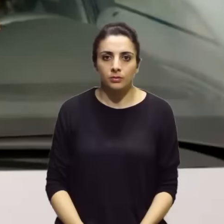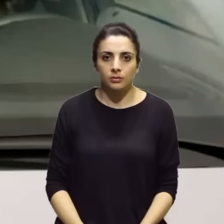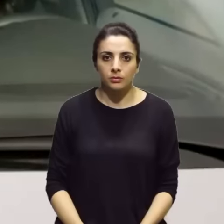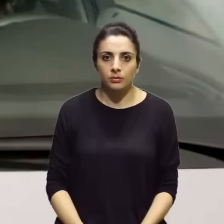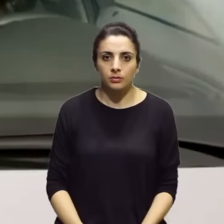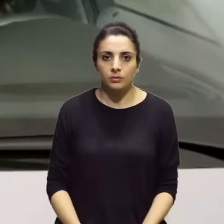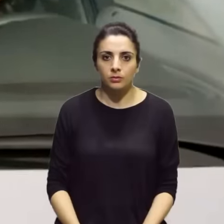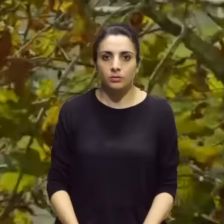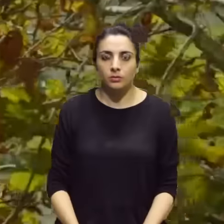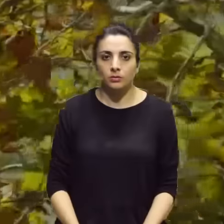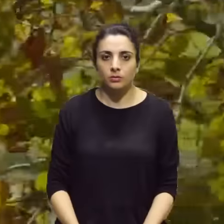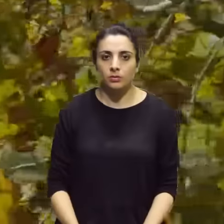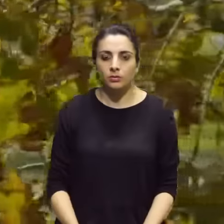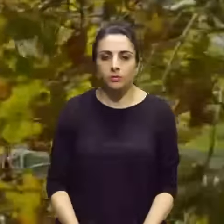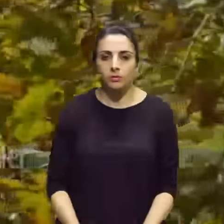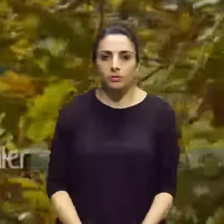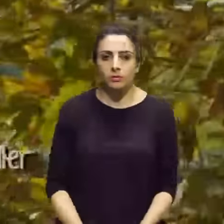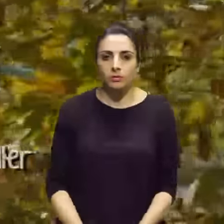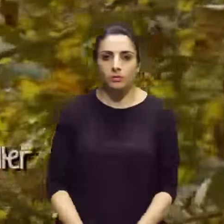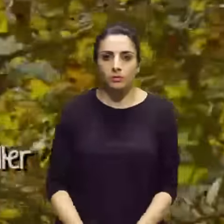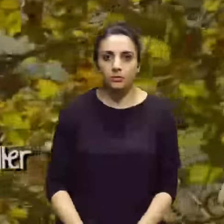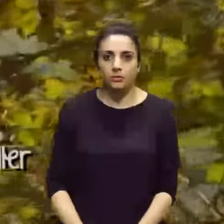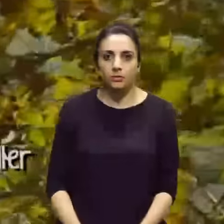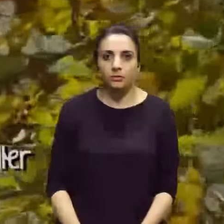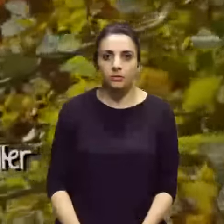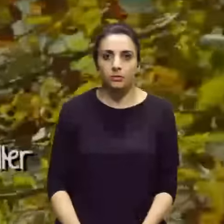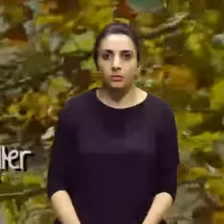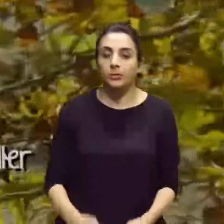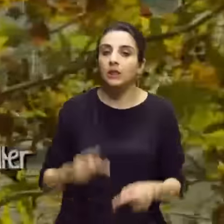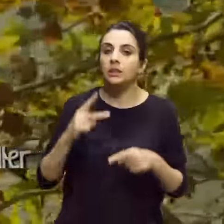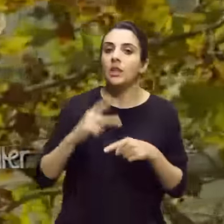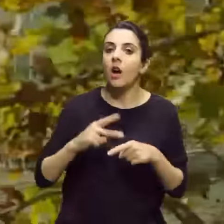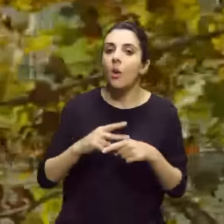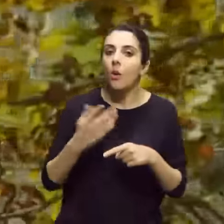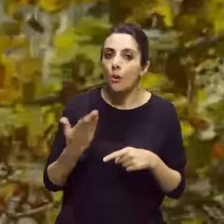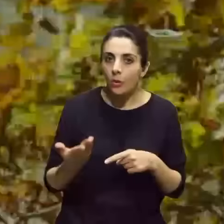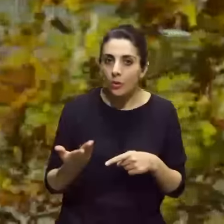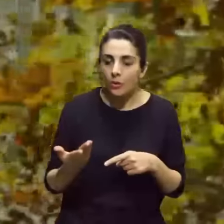Dikiz aynasından Metin'e baktı. Sapa bir yol üzeri. Zeyno.